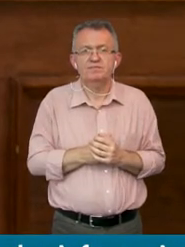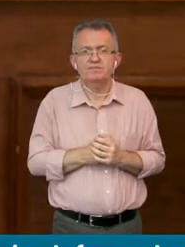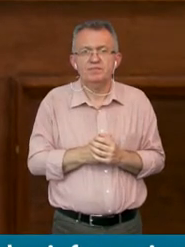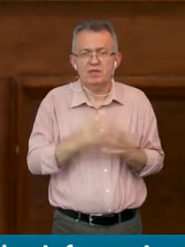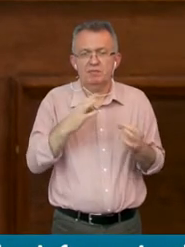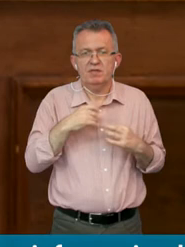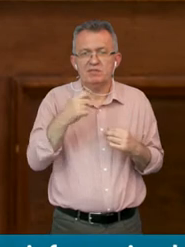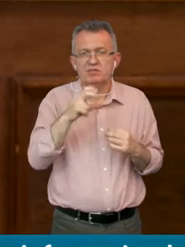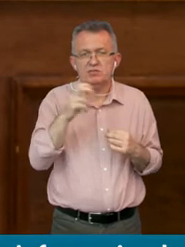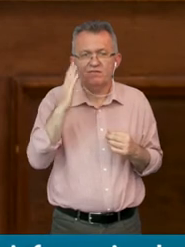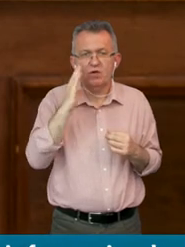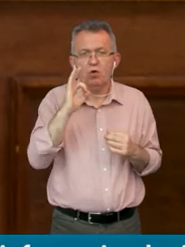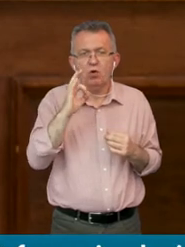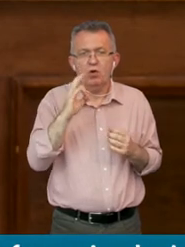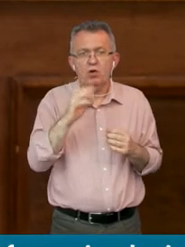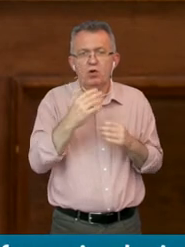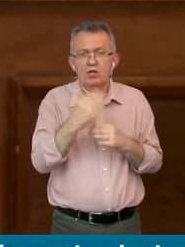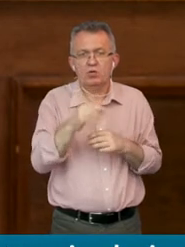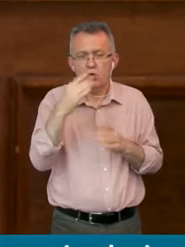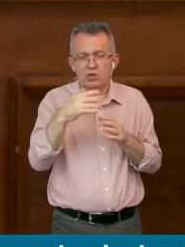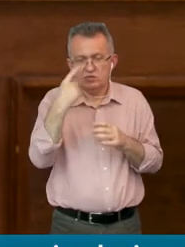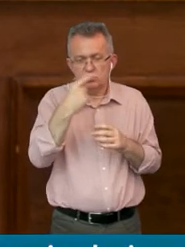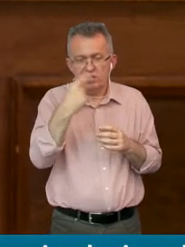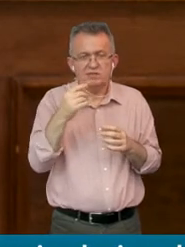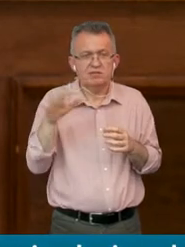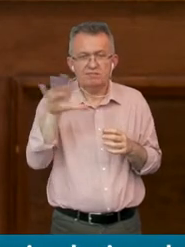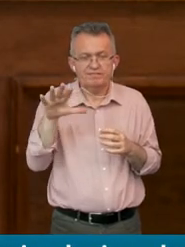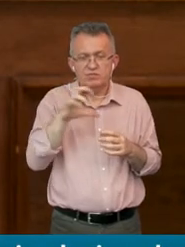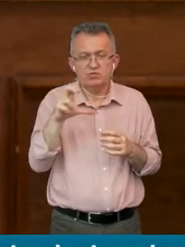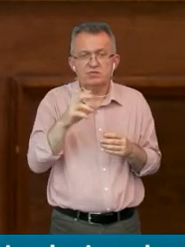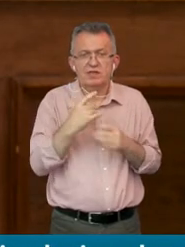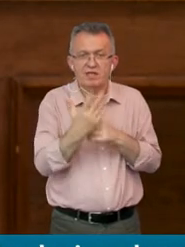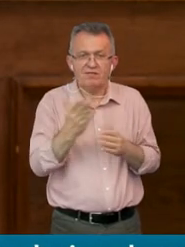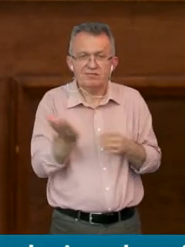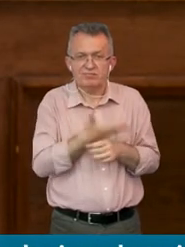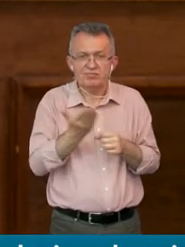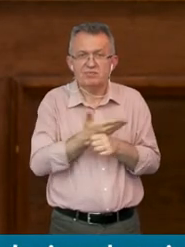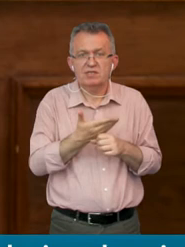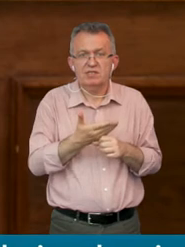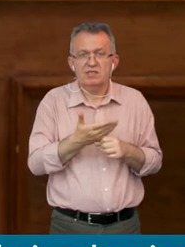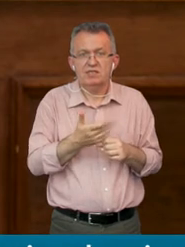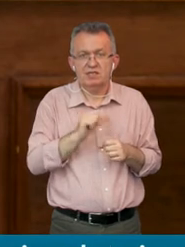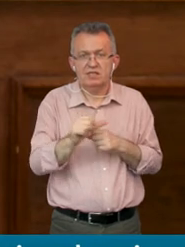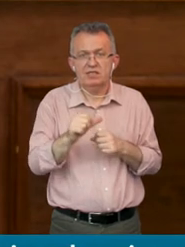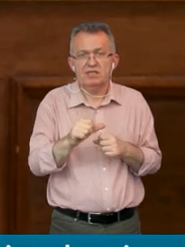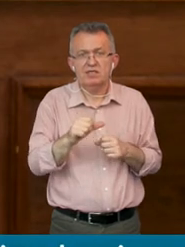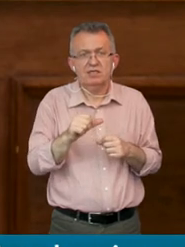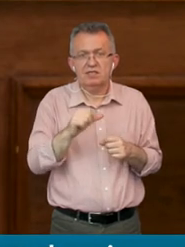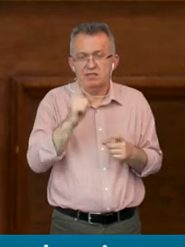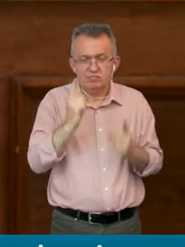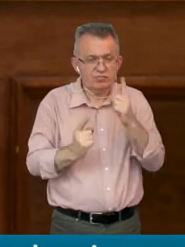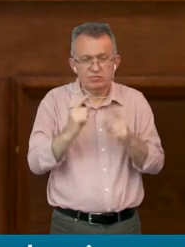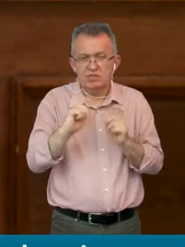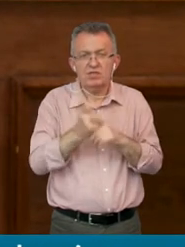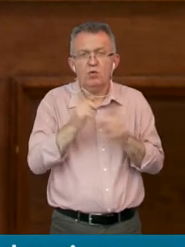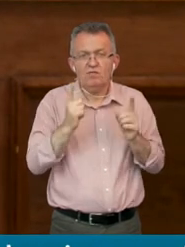Panie Prezydencie, czy wiadomo coś o koszeniu traw na osiedlu Słonecznym? Trawy są niestety w tej chwili koszone interwencyjnie przez nasze służby z